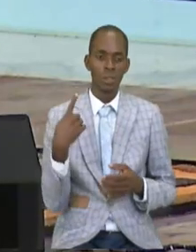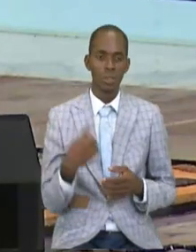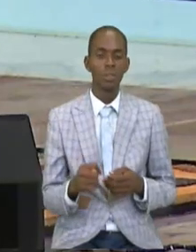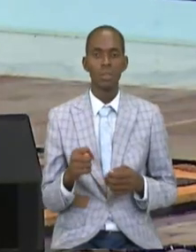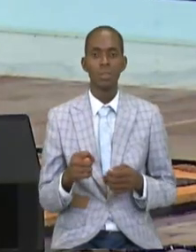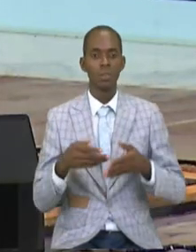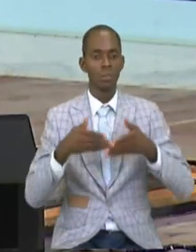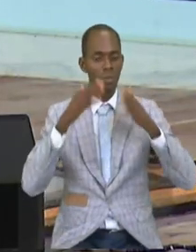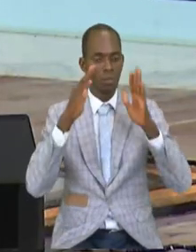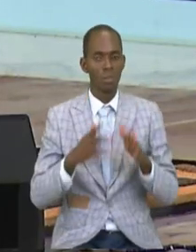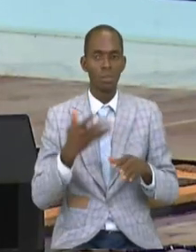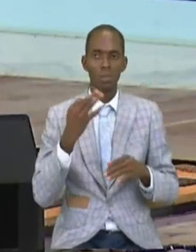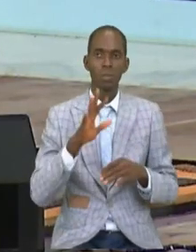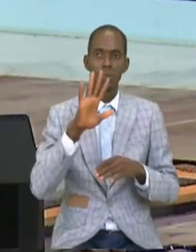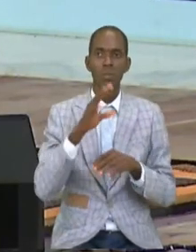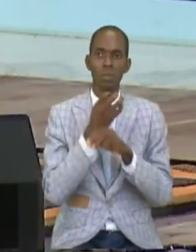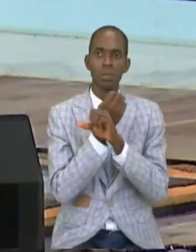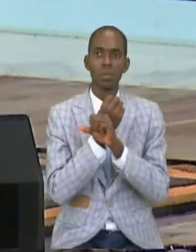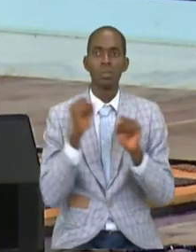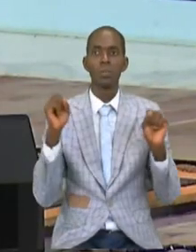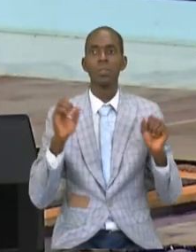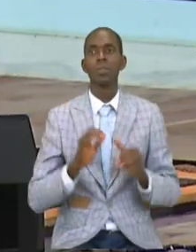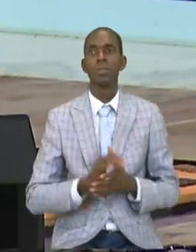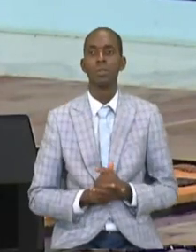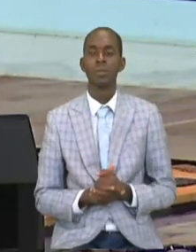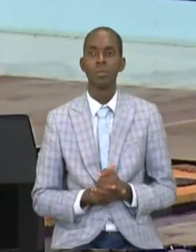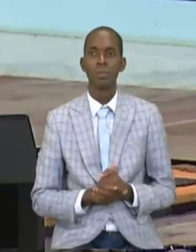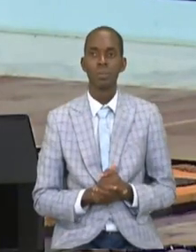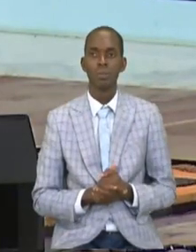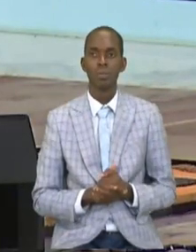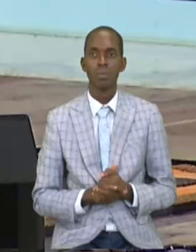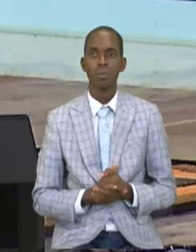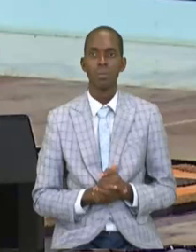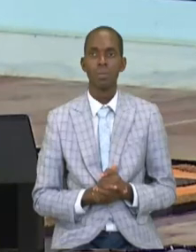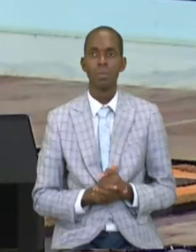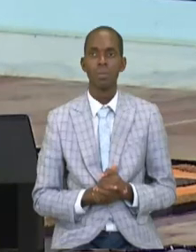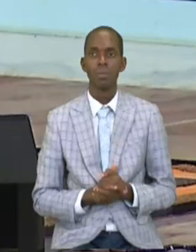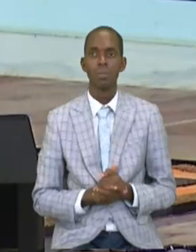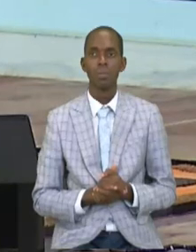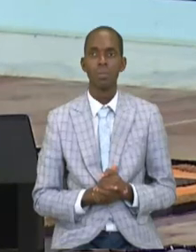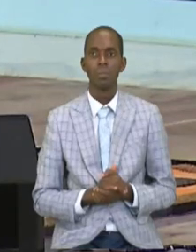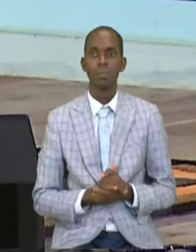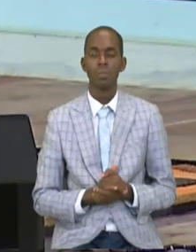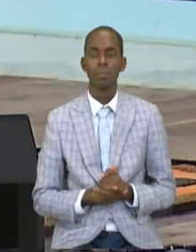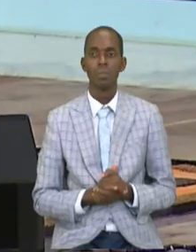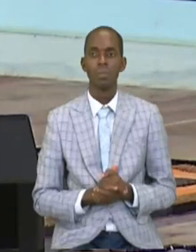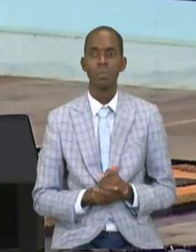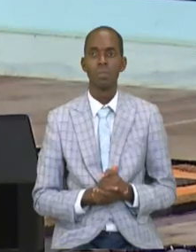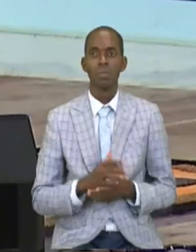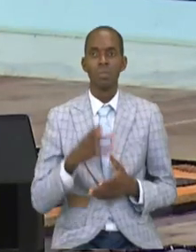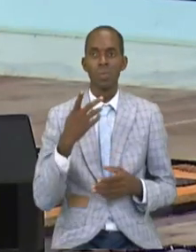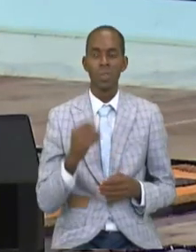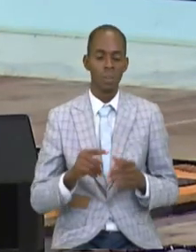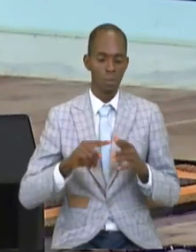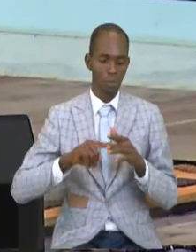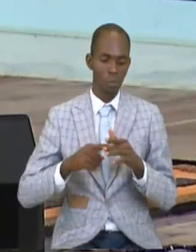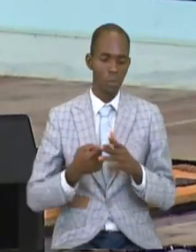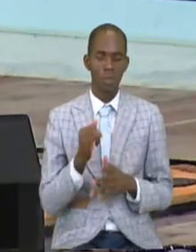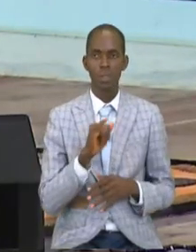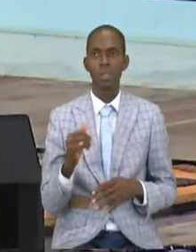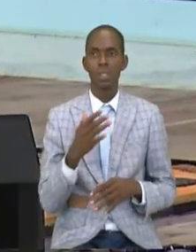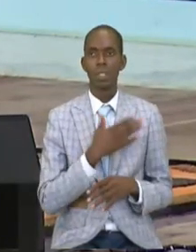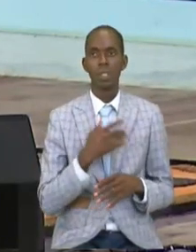Que le Seigneur soit le chef, le prince de ton salut. Le